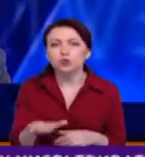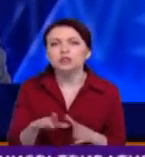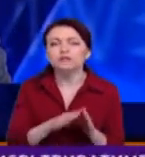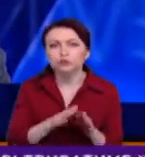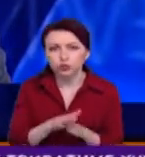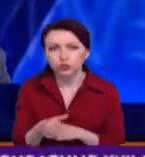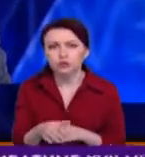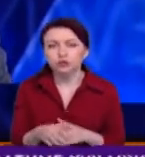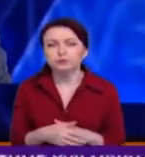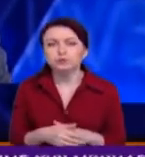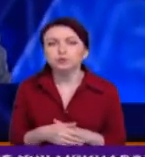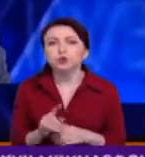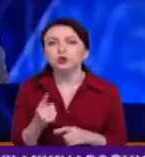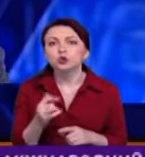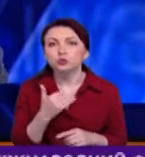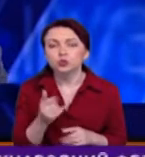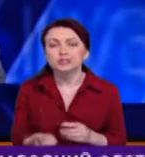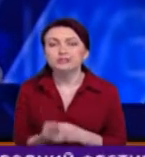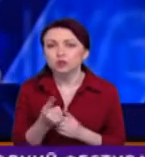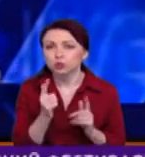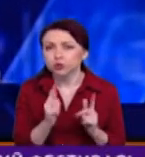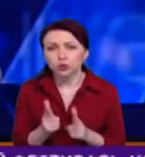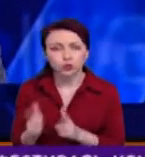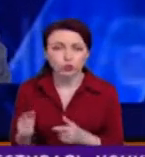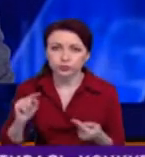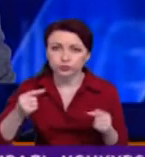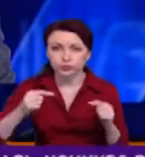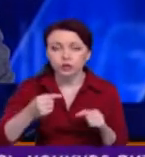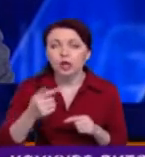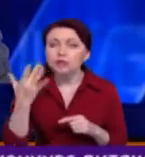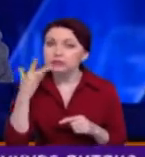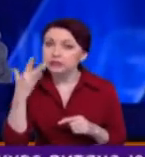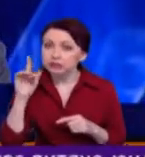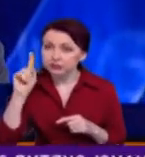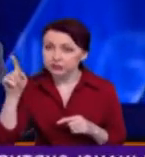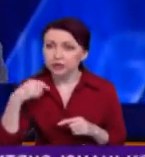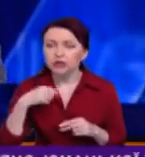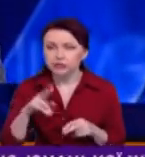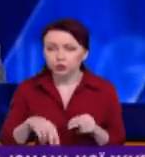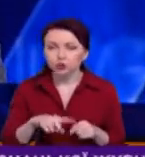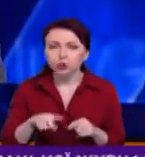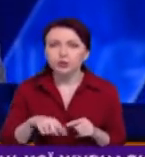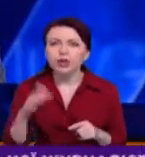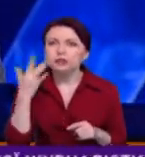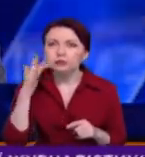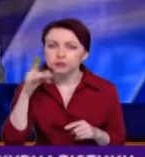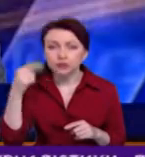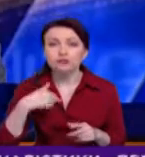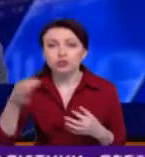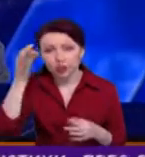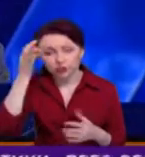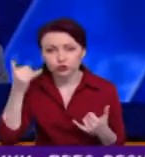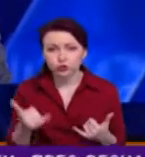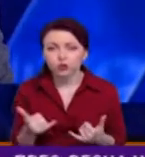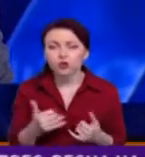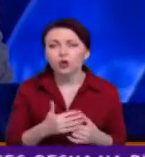так розуміти, що чому у нас виникли оці неузгодженості. От Сполучені Штати Америки, я закінчу, про які я вже згадував сьогодні, в них